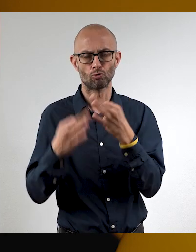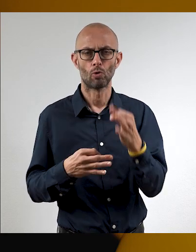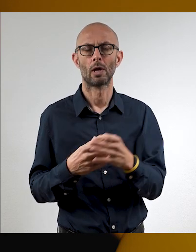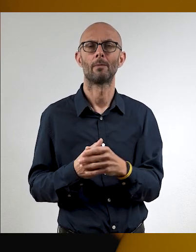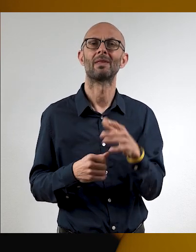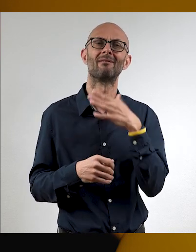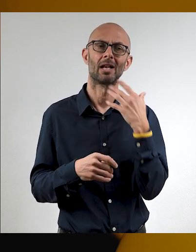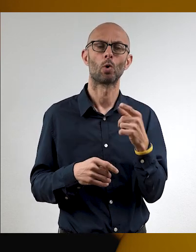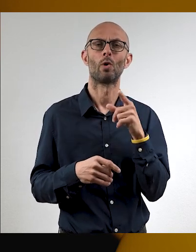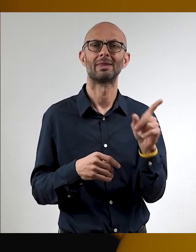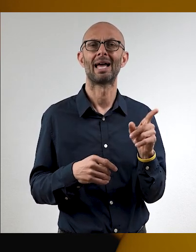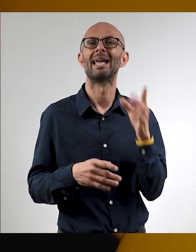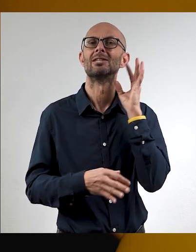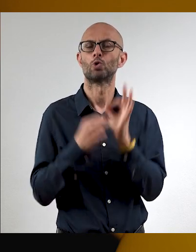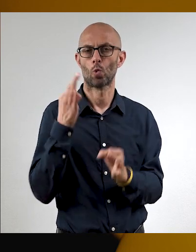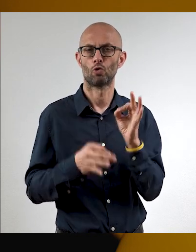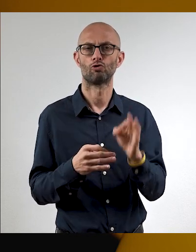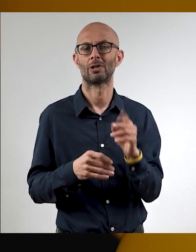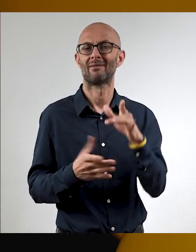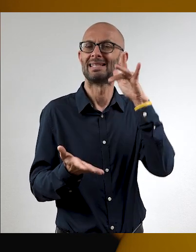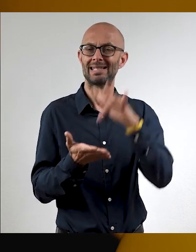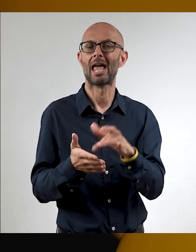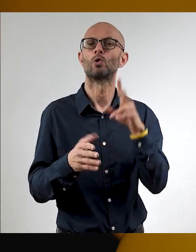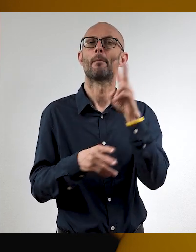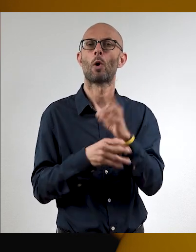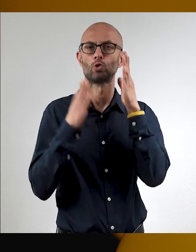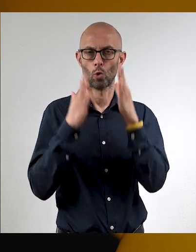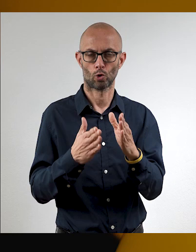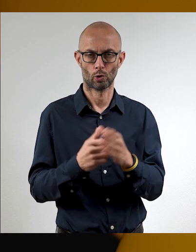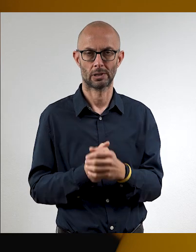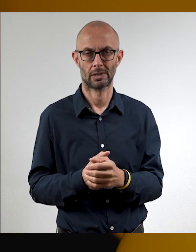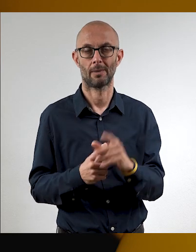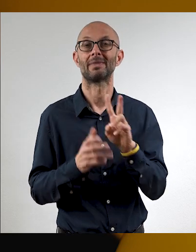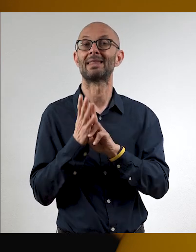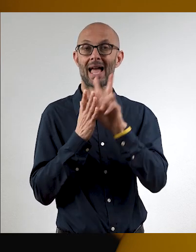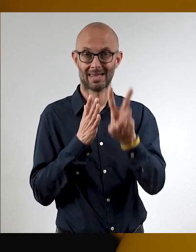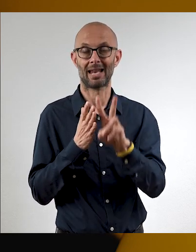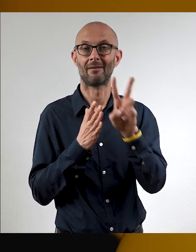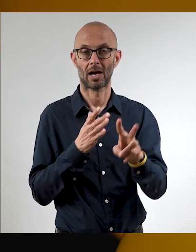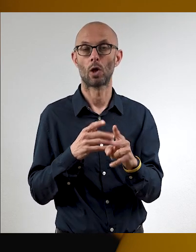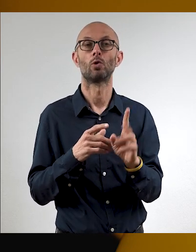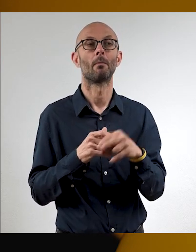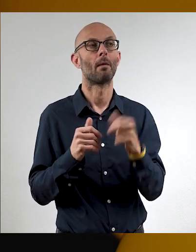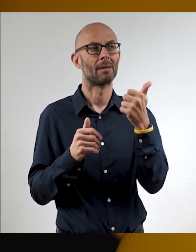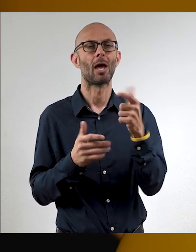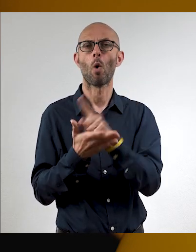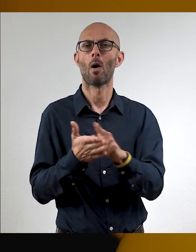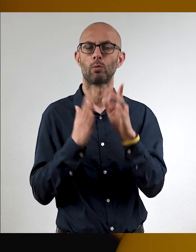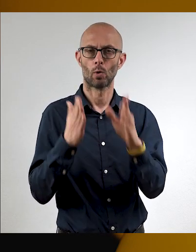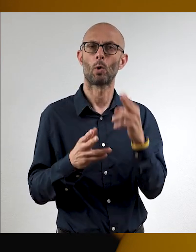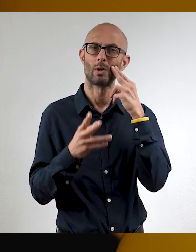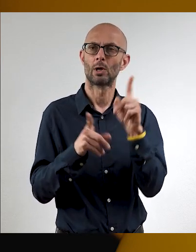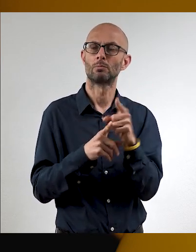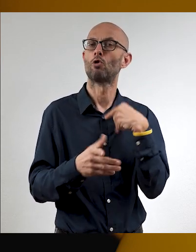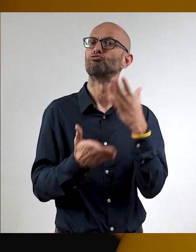Skratka, veliko ta izkušnja je v centru pozornosti. V nadaljevanju sledi pa eno obdobje, ko zgleda,